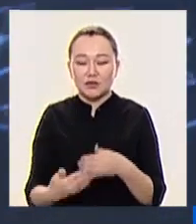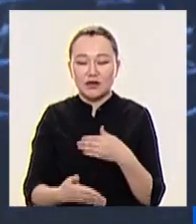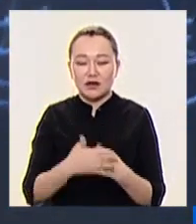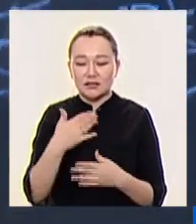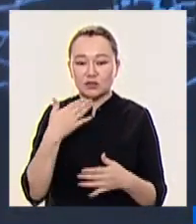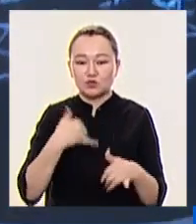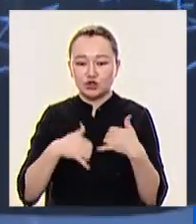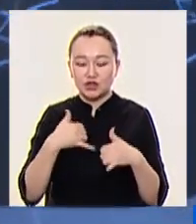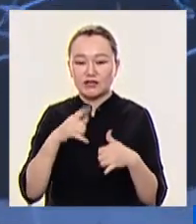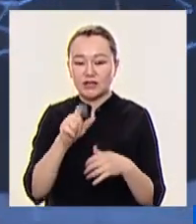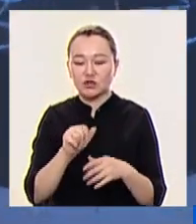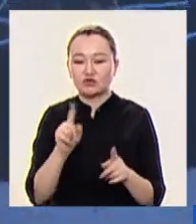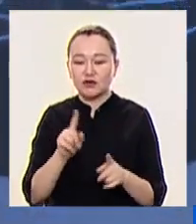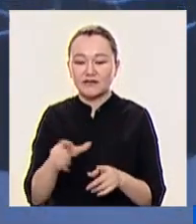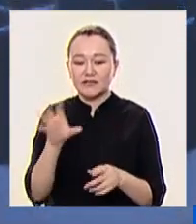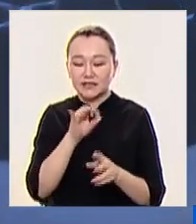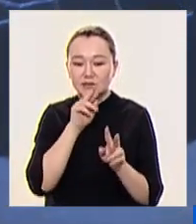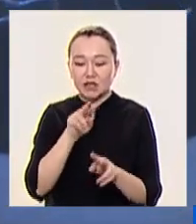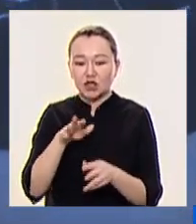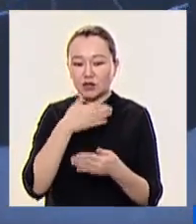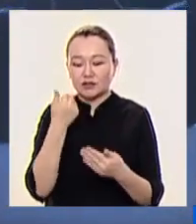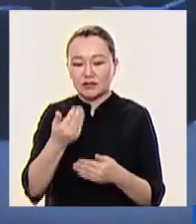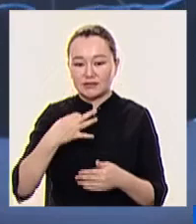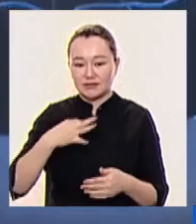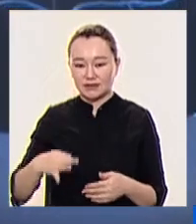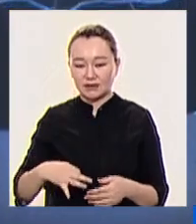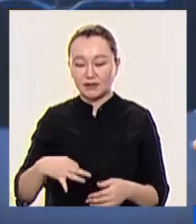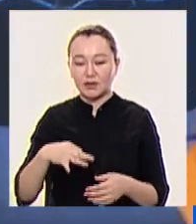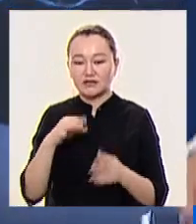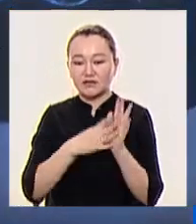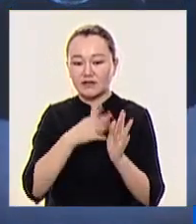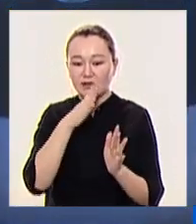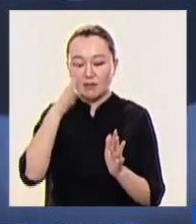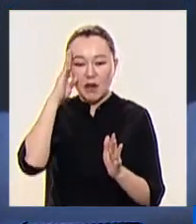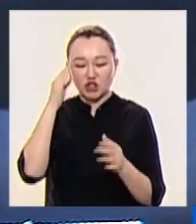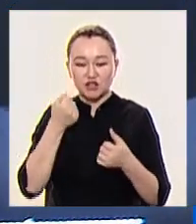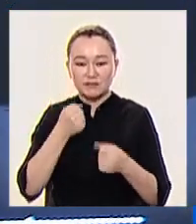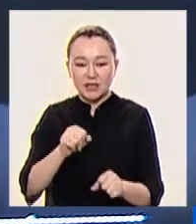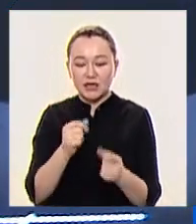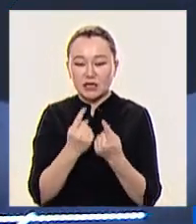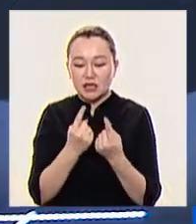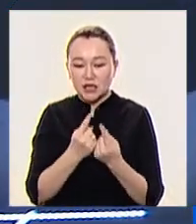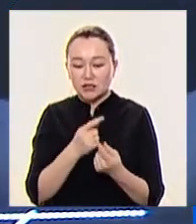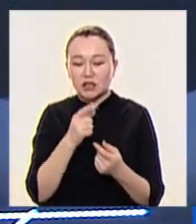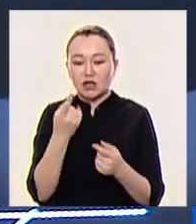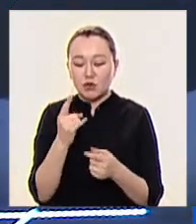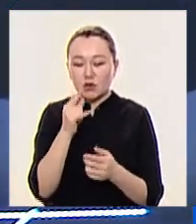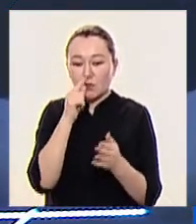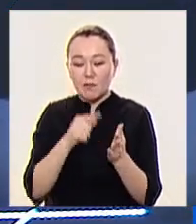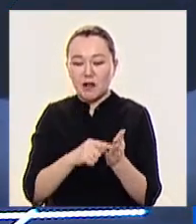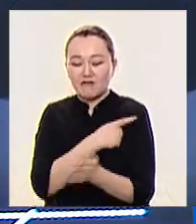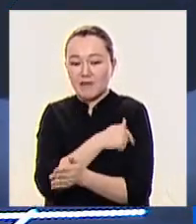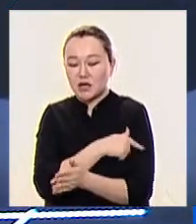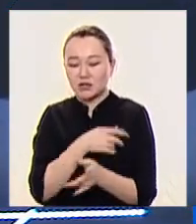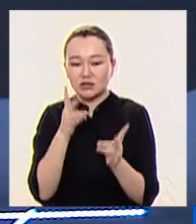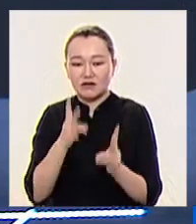наказать педагогов за то, что они не доглядели за ее сыном. 9-летнего мальчика избили сверстники. Ребенок попал в больницу